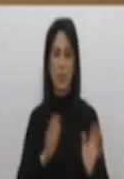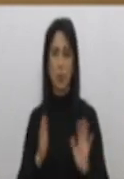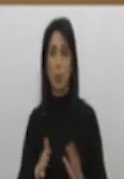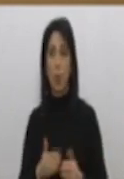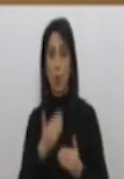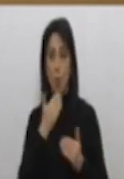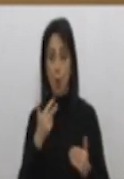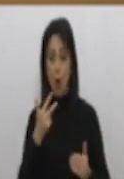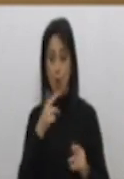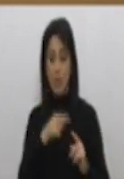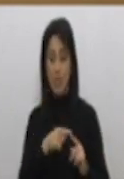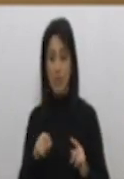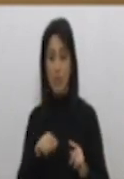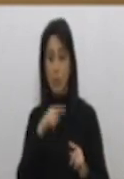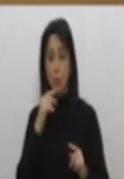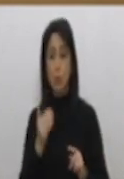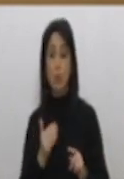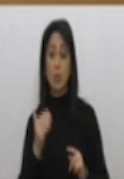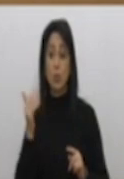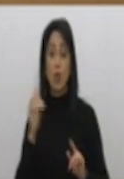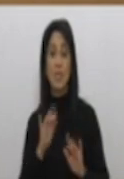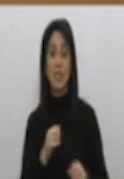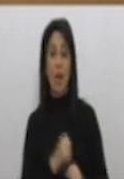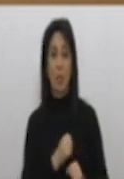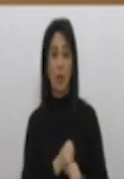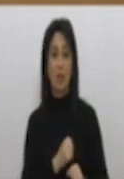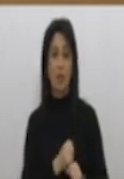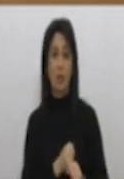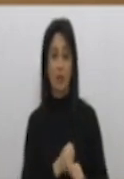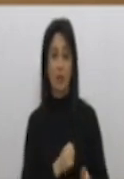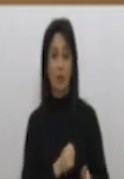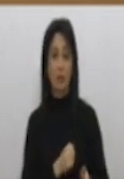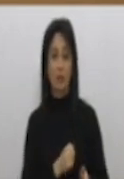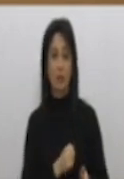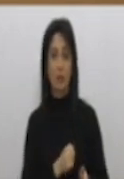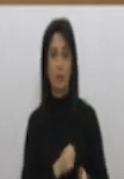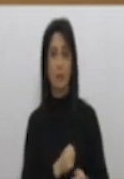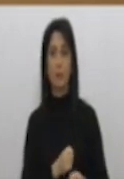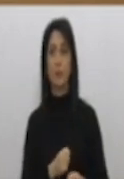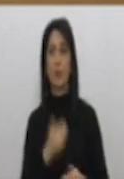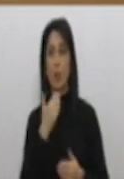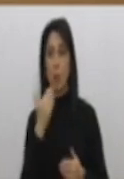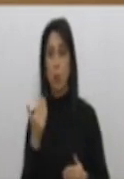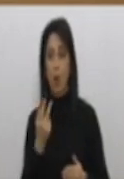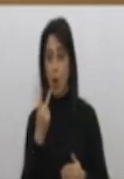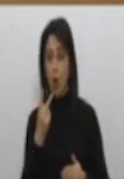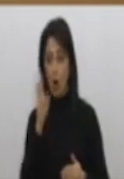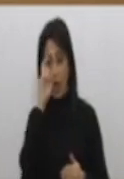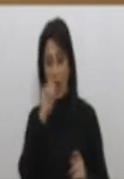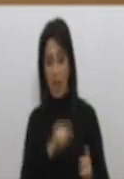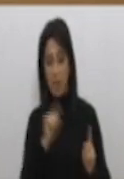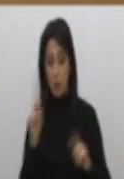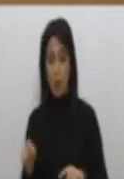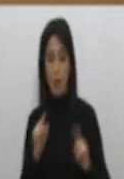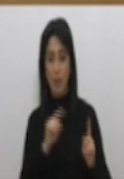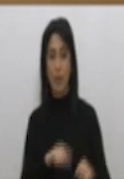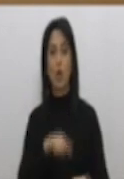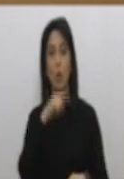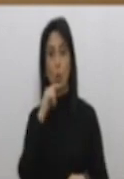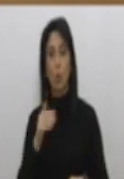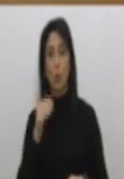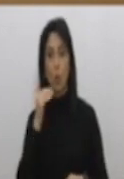ბოლო 30 წელია პრორუსული საქმეების კასკადი გვაქვს. ბოლო ორი ხელისუფლების დროს